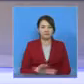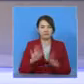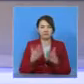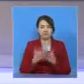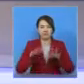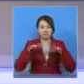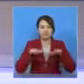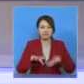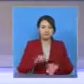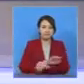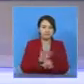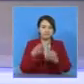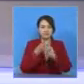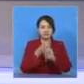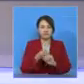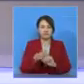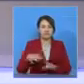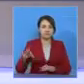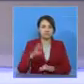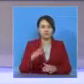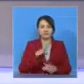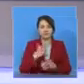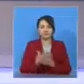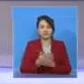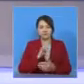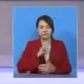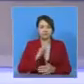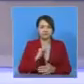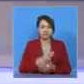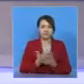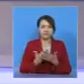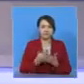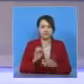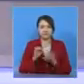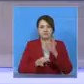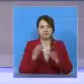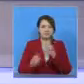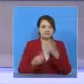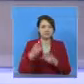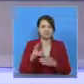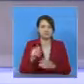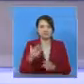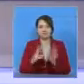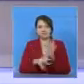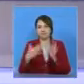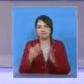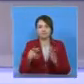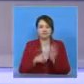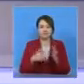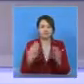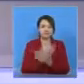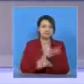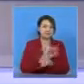Ситуация с распространением коронавирусной инфекции в области остается критической. За последние сутки было выявлено 387